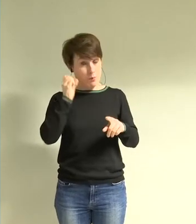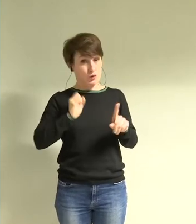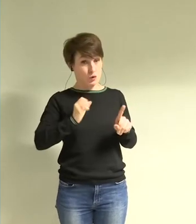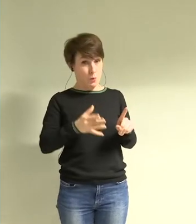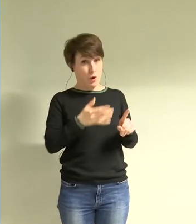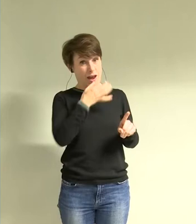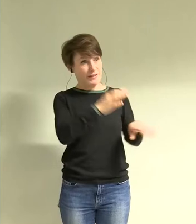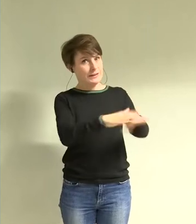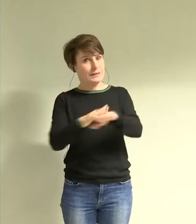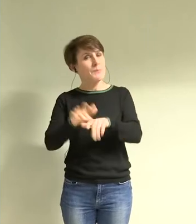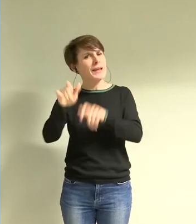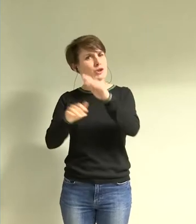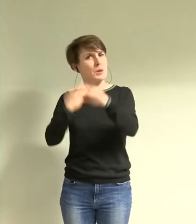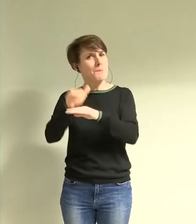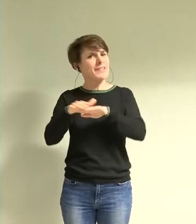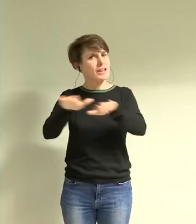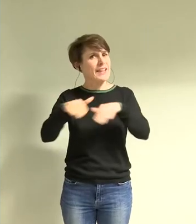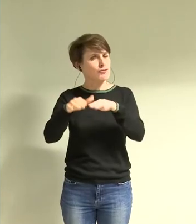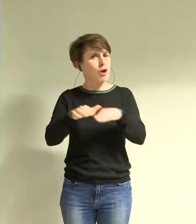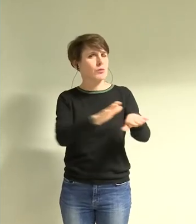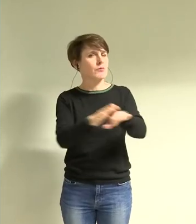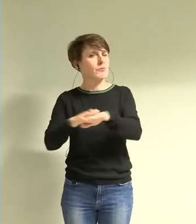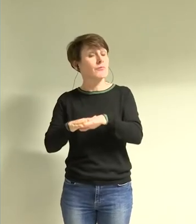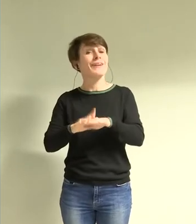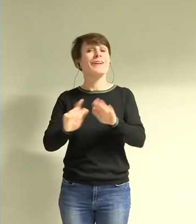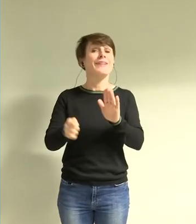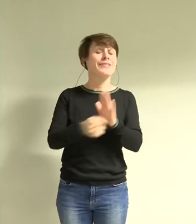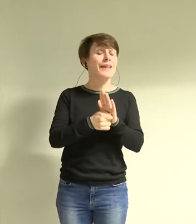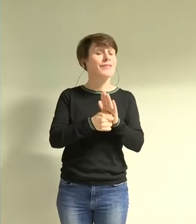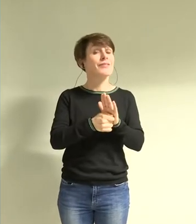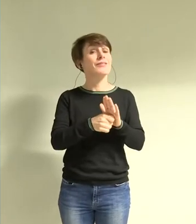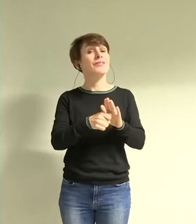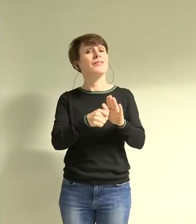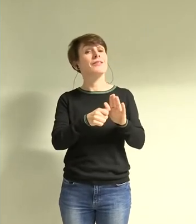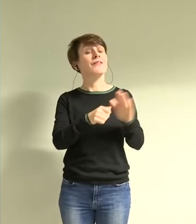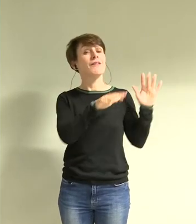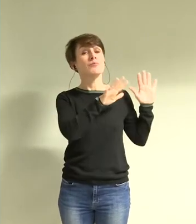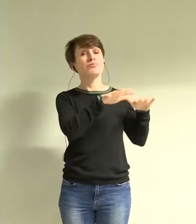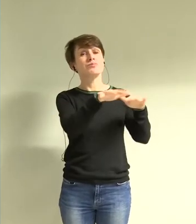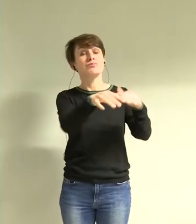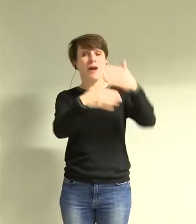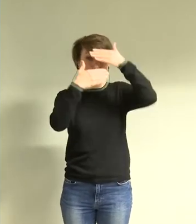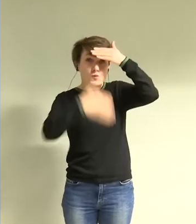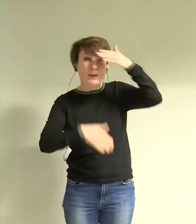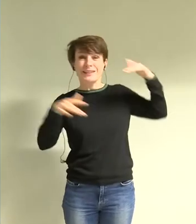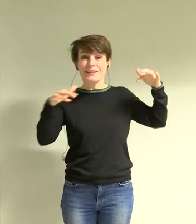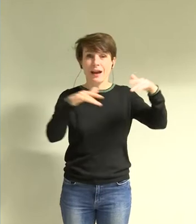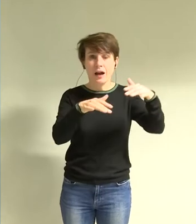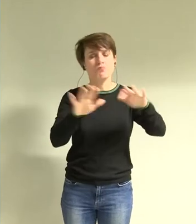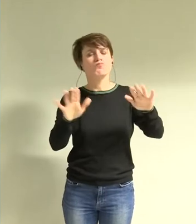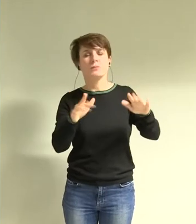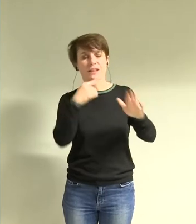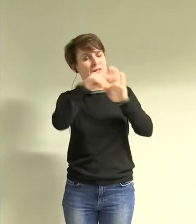ne pas faire appliquer le règlement d'hygiène le jour où cette opération politique avait lieu sa pensée